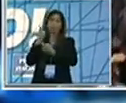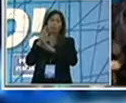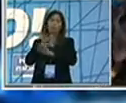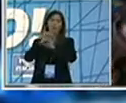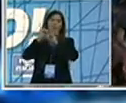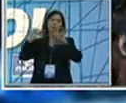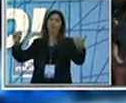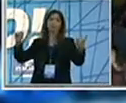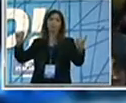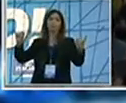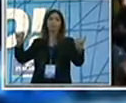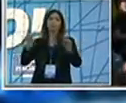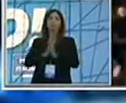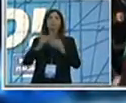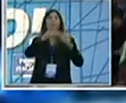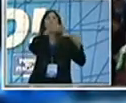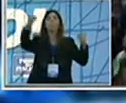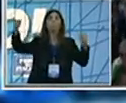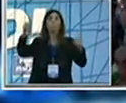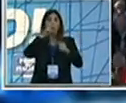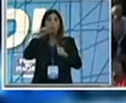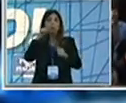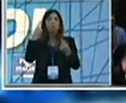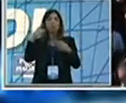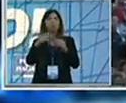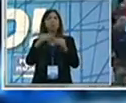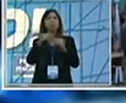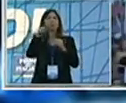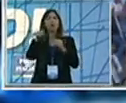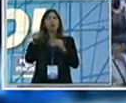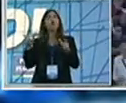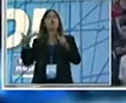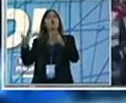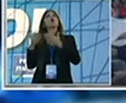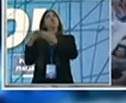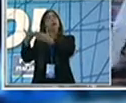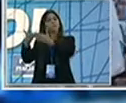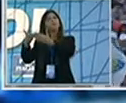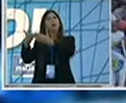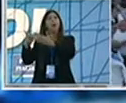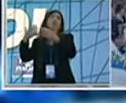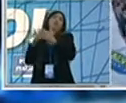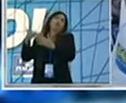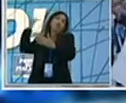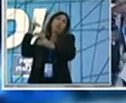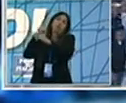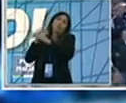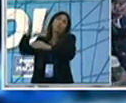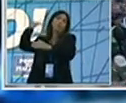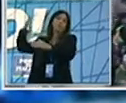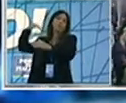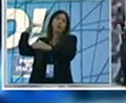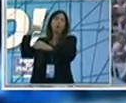loro i leader del futuro, i due Mattei, e due campi che si stanno ricreando, il centrodestra da un lato, ma anche un